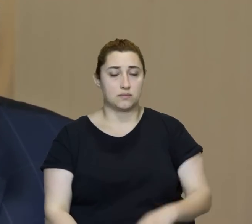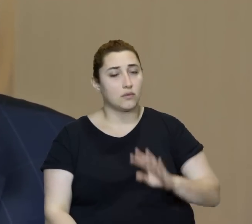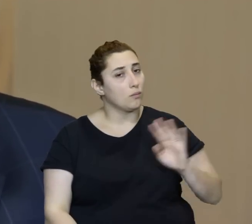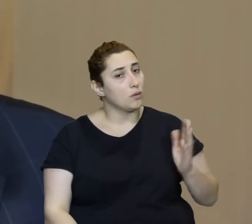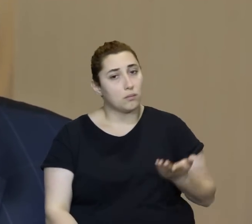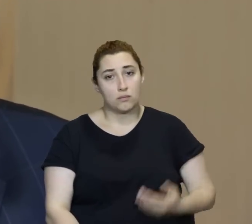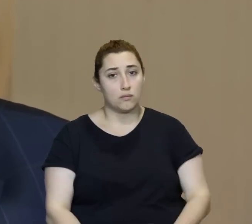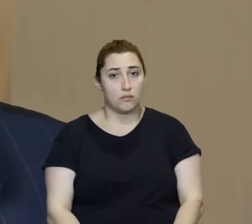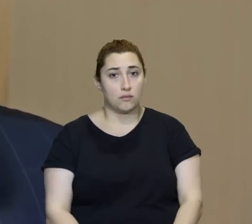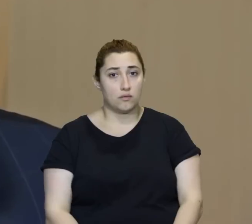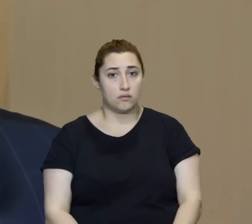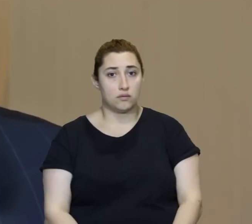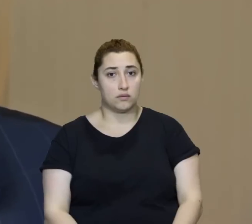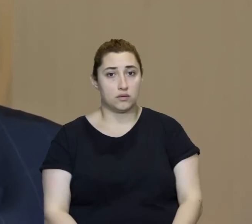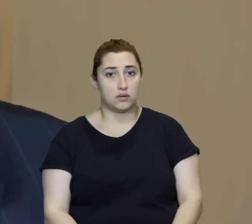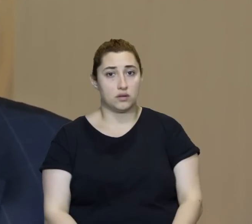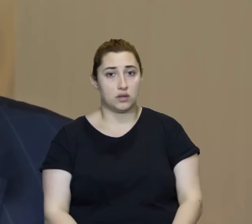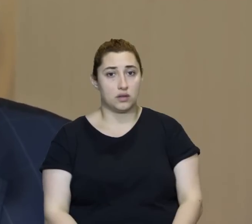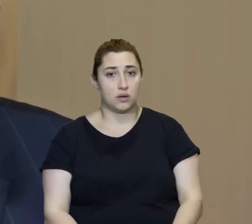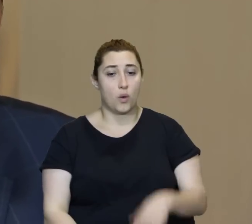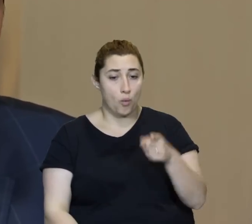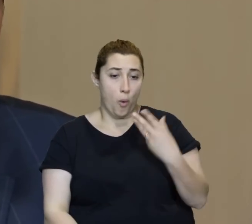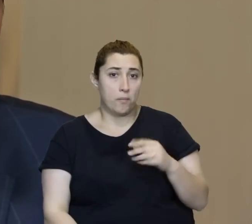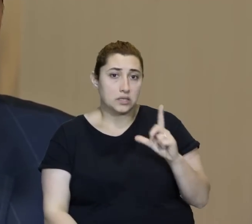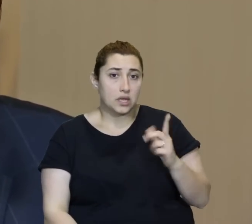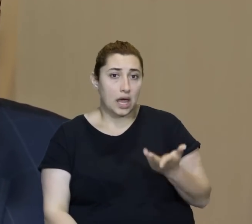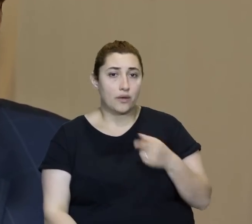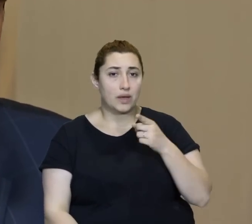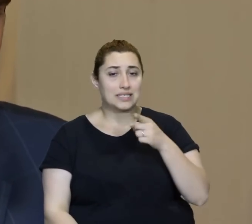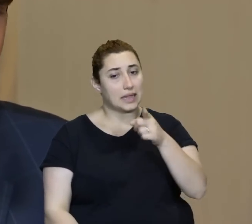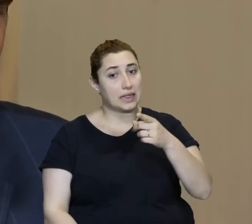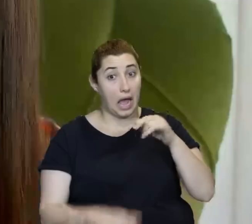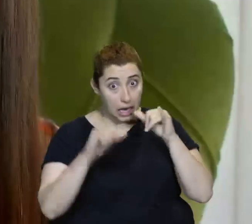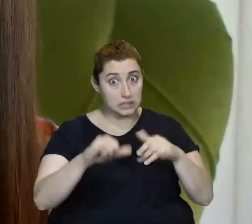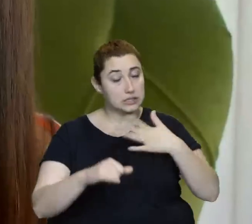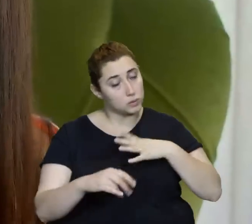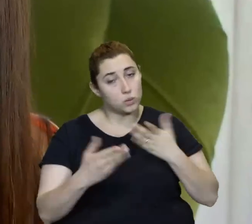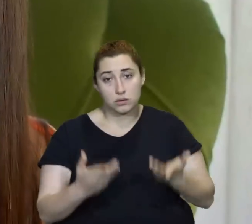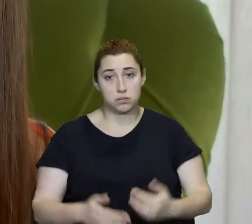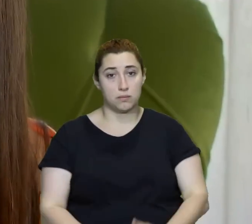Tamam. Yani olması gereken de bu. Sen de öyle istiyorsan.